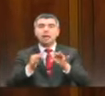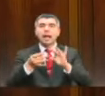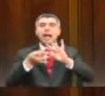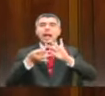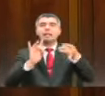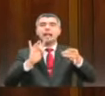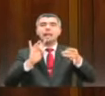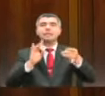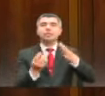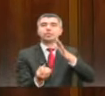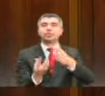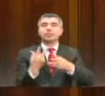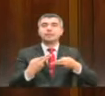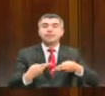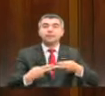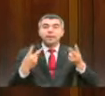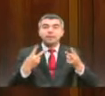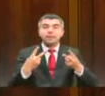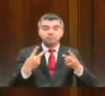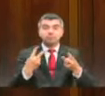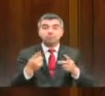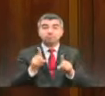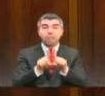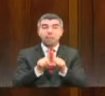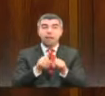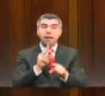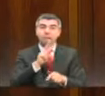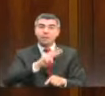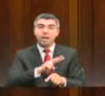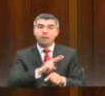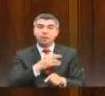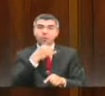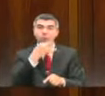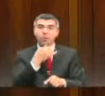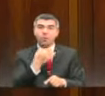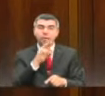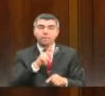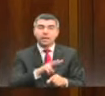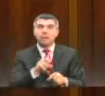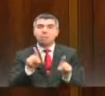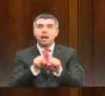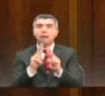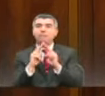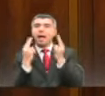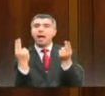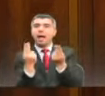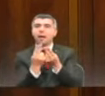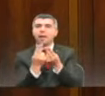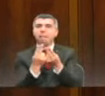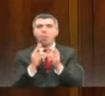والمحكمة الرقمية إلى خرجت غي تكون ثورة في الإدارة القضائية حقيقة، لأنها غي تمكن